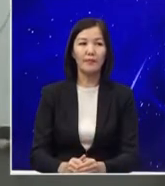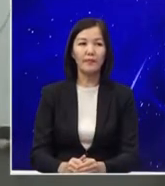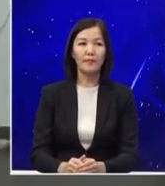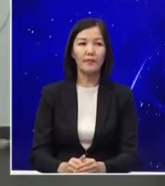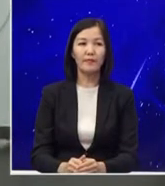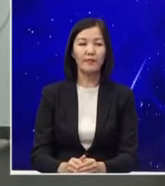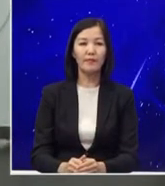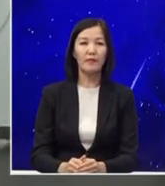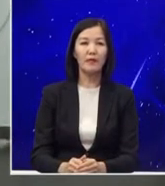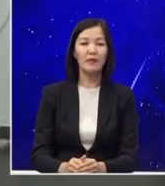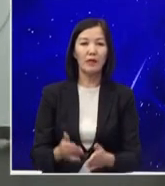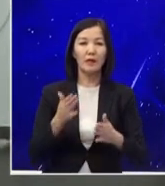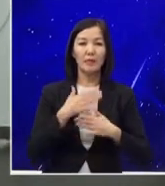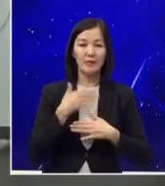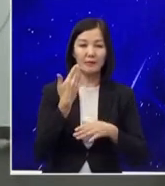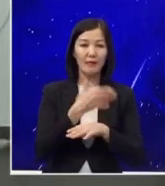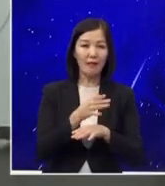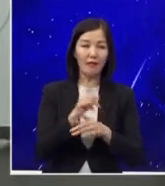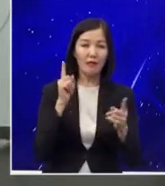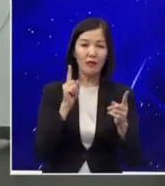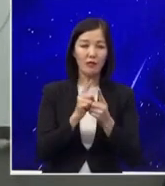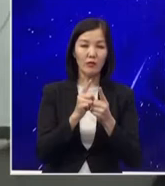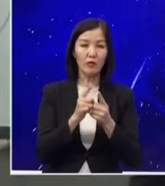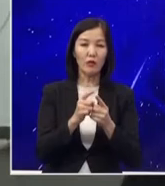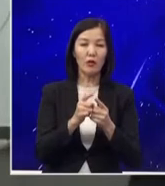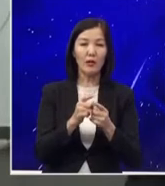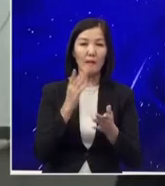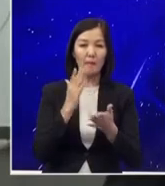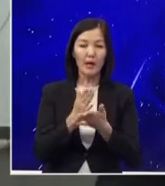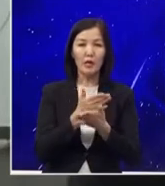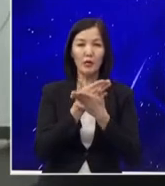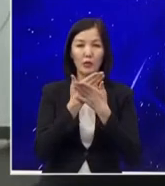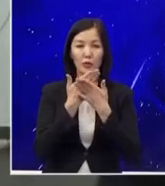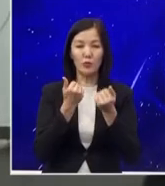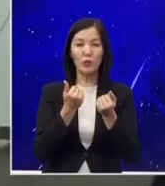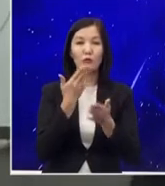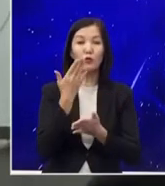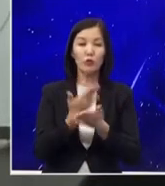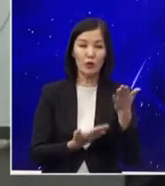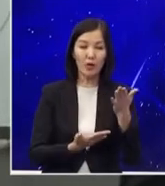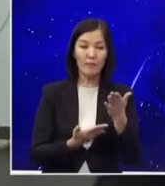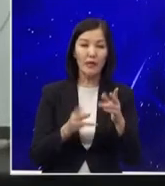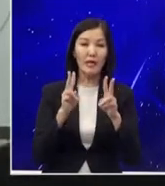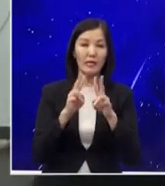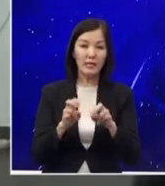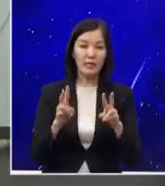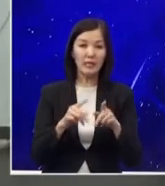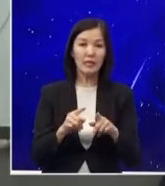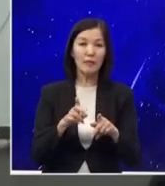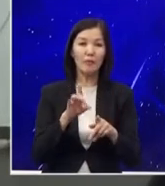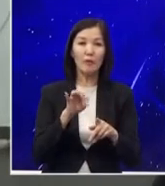алып аламыз. Адамдар келгенге сол жерде кімде бройндар, кімде бро жоқ, сол жерден сорттап бройн жоқтарға телефон